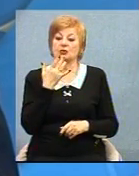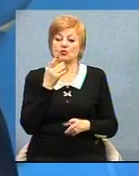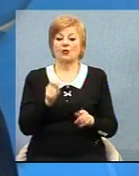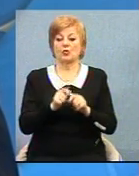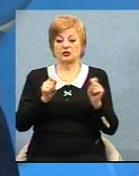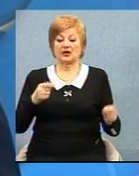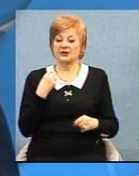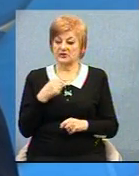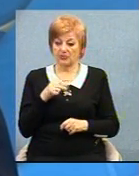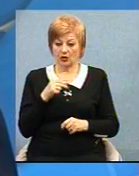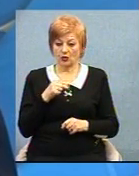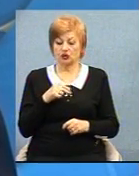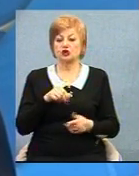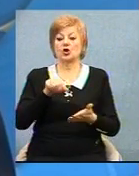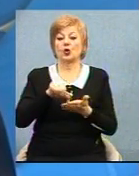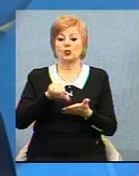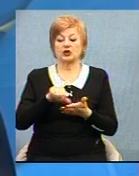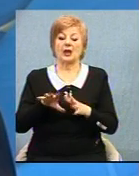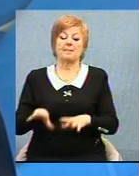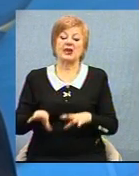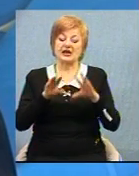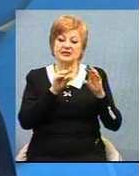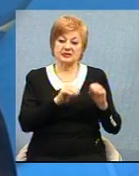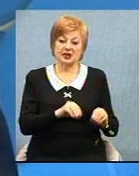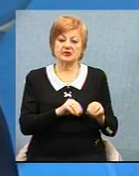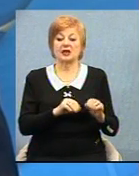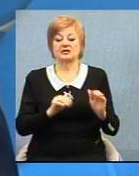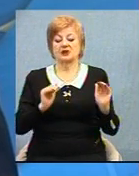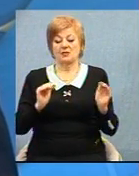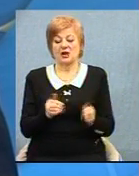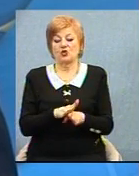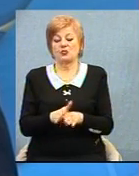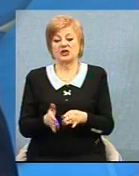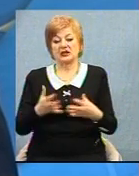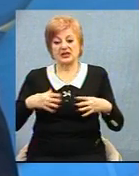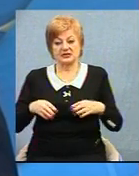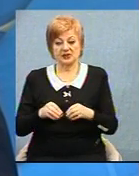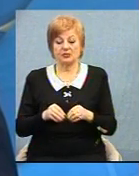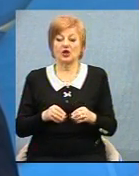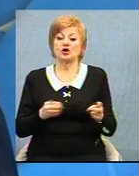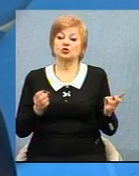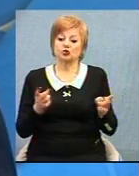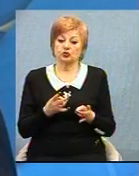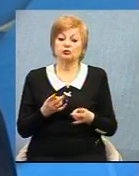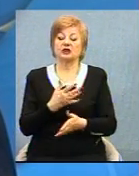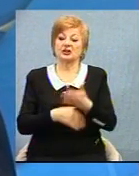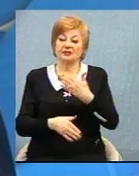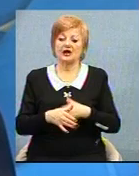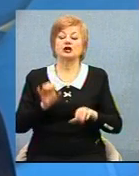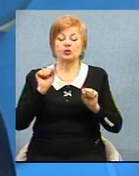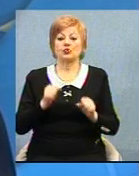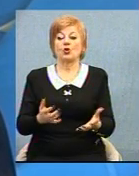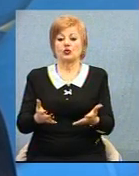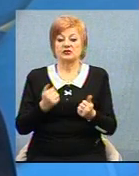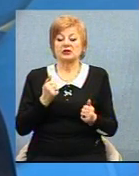обласному центрі. Учасники – переселенці, учні з малозабезпечених родин, молоді з особливими потребами – отримали таку можливість